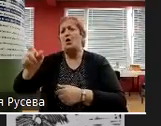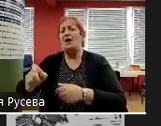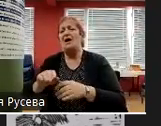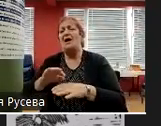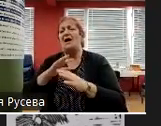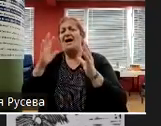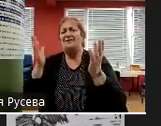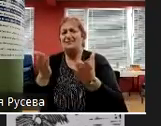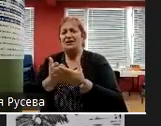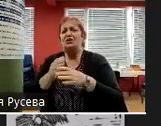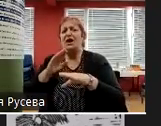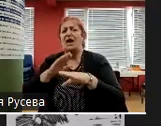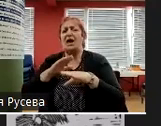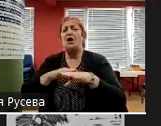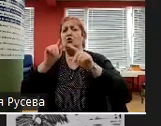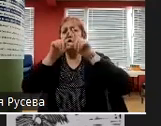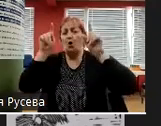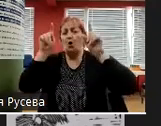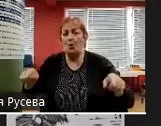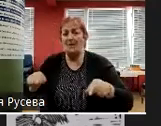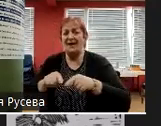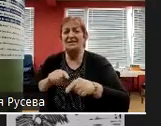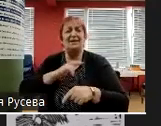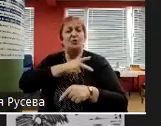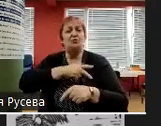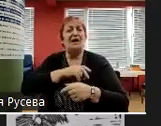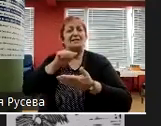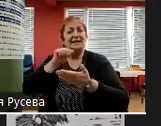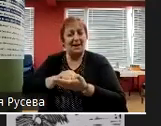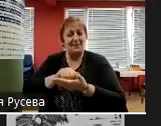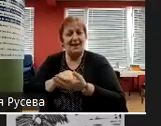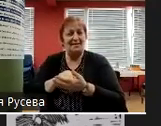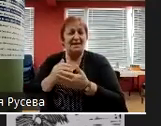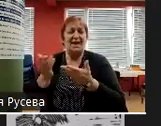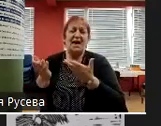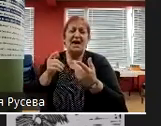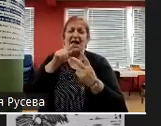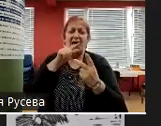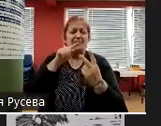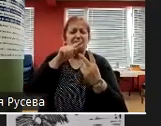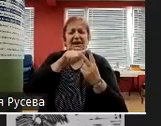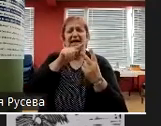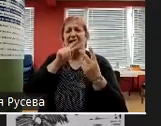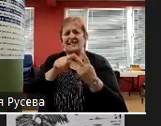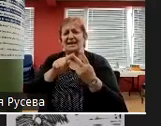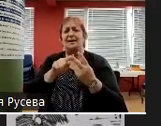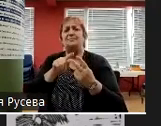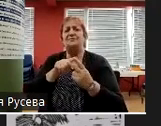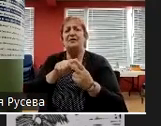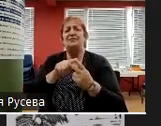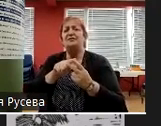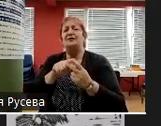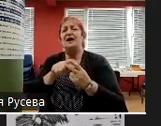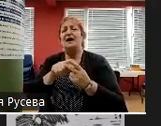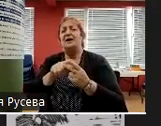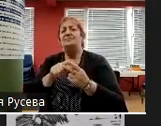поставяте документ в или социалните медии, или в сайта, е добре те да бъдат